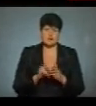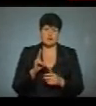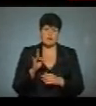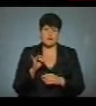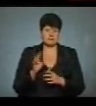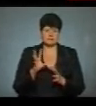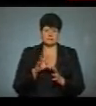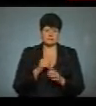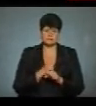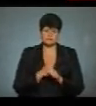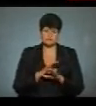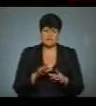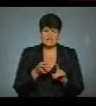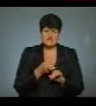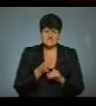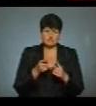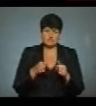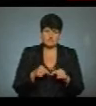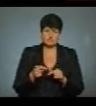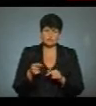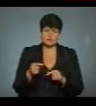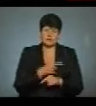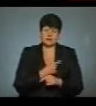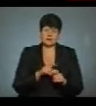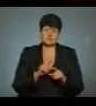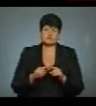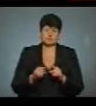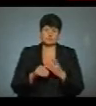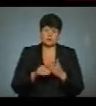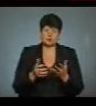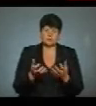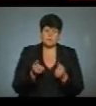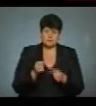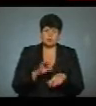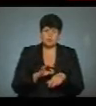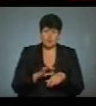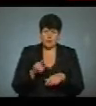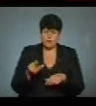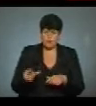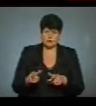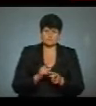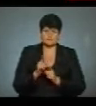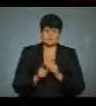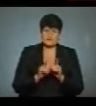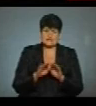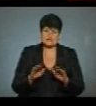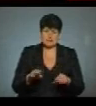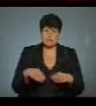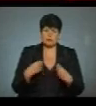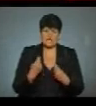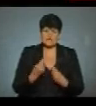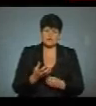В інфекційному відділенні Тернопільської лікарні швидкої допомоги, де прийматимуть хворих на коронавірус, реконструювали систему подачі